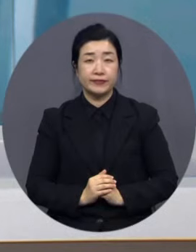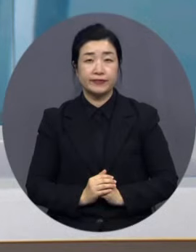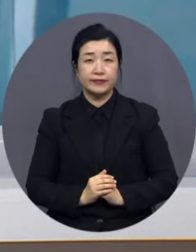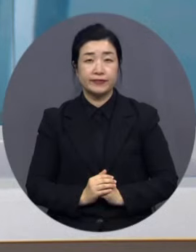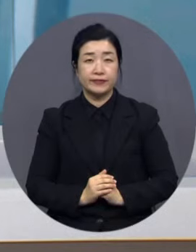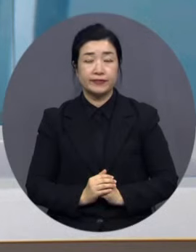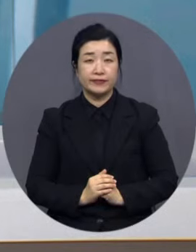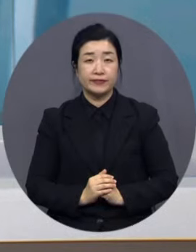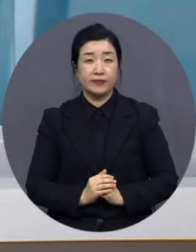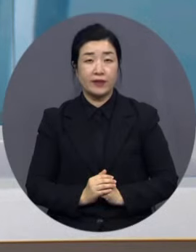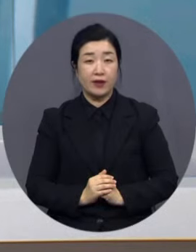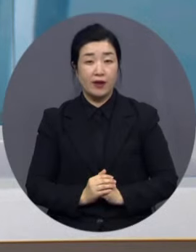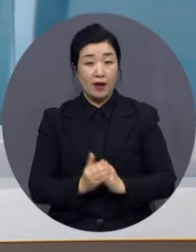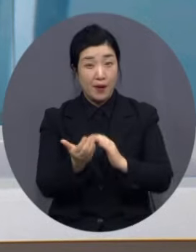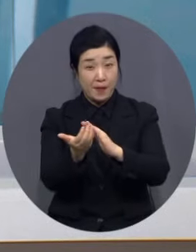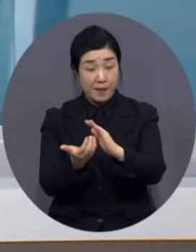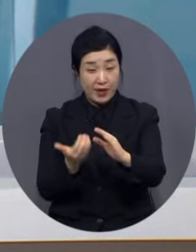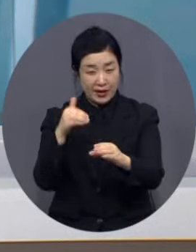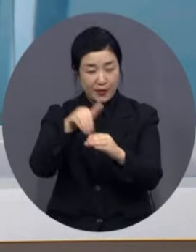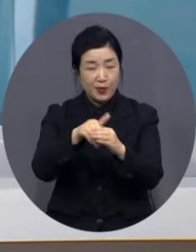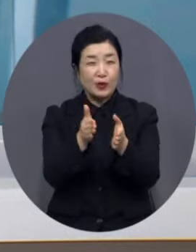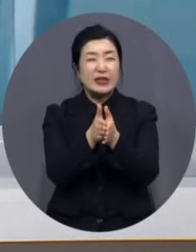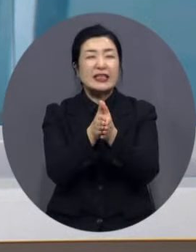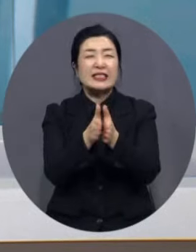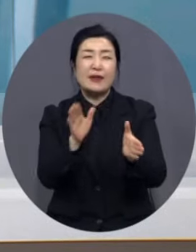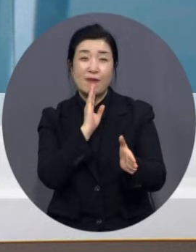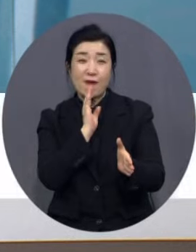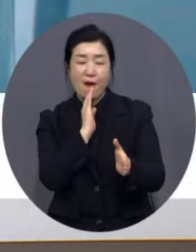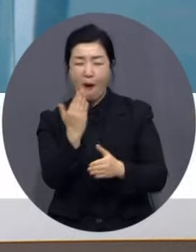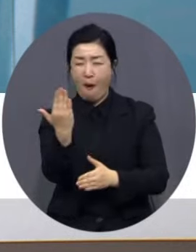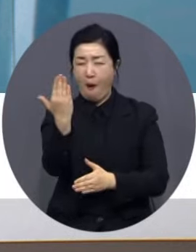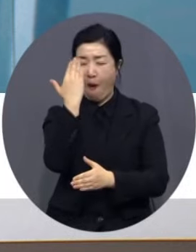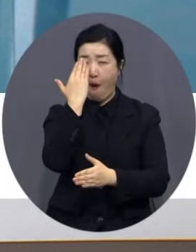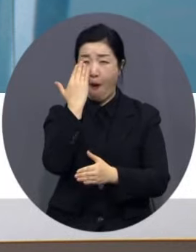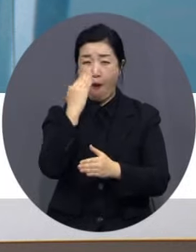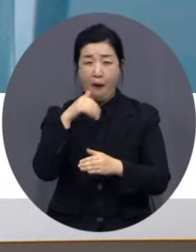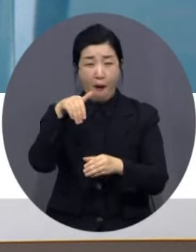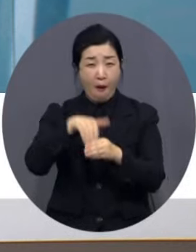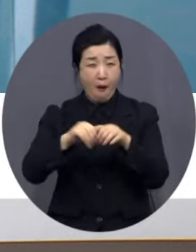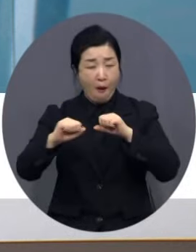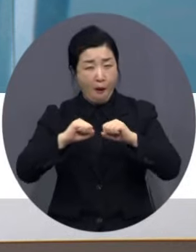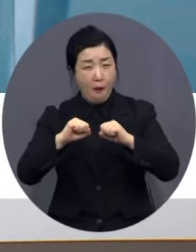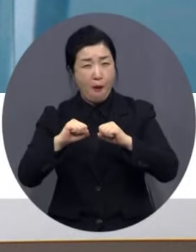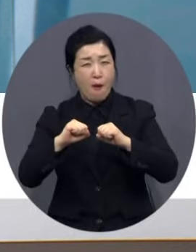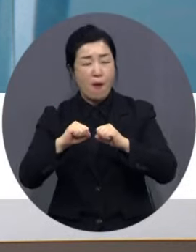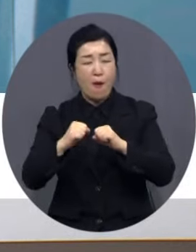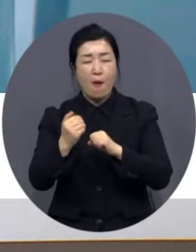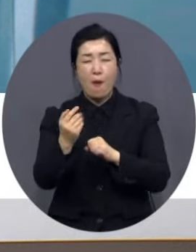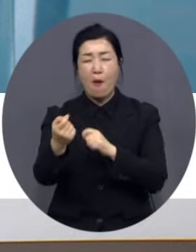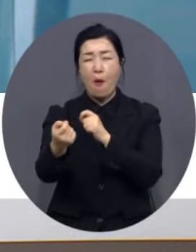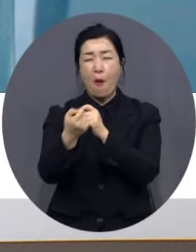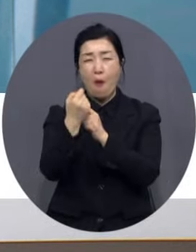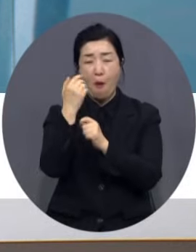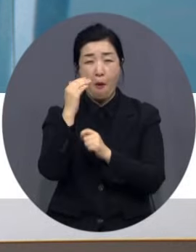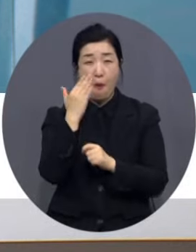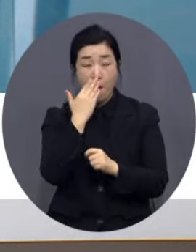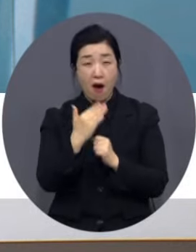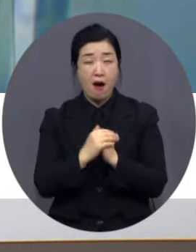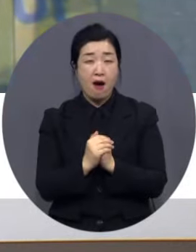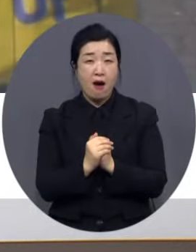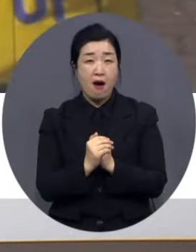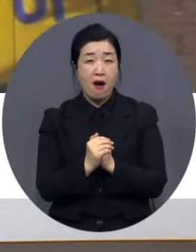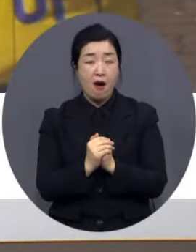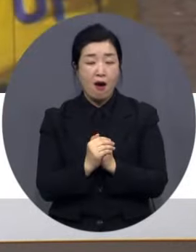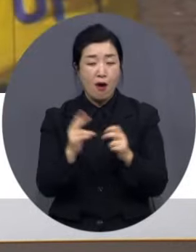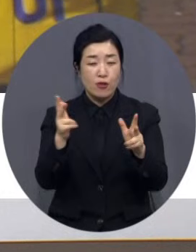이현입니다네 이렇게 사전 투표도 시작되면서 이제 선거운동을 할 수 있는 기간이 얼마 남지 않았죠 선거구마다 주말을